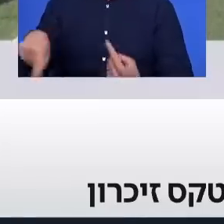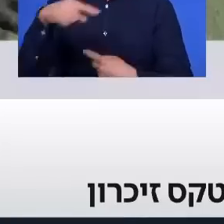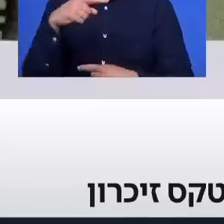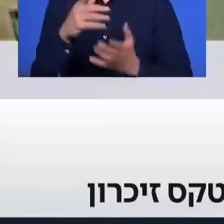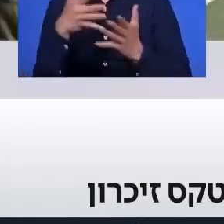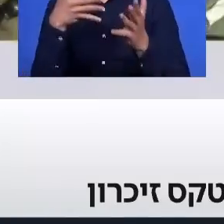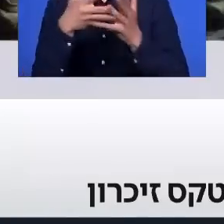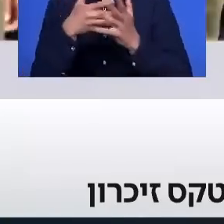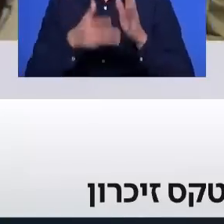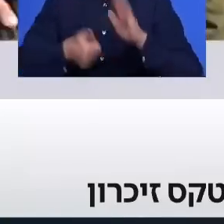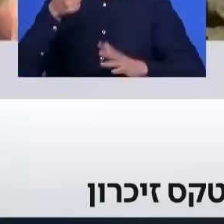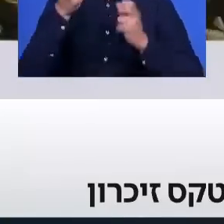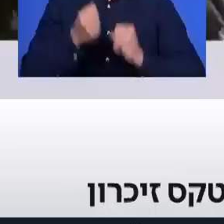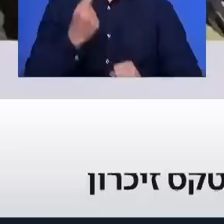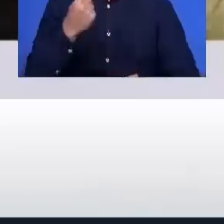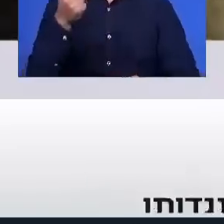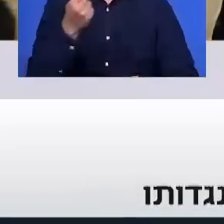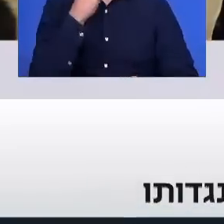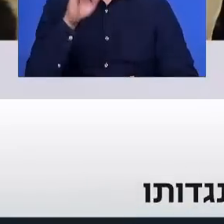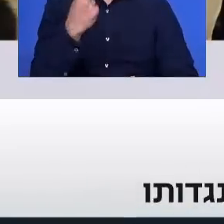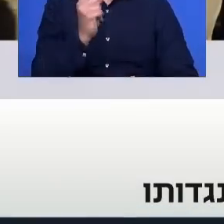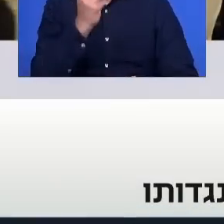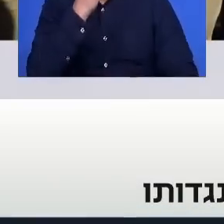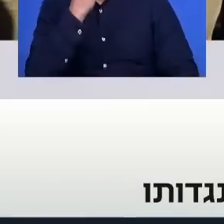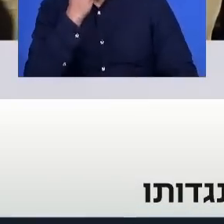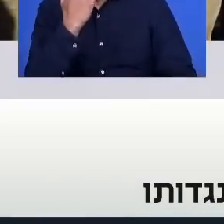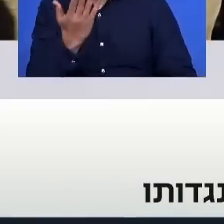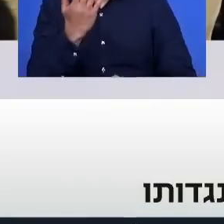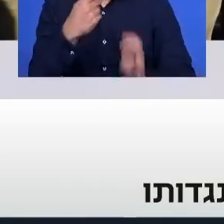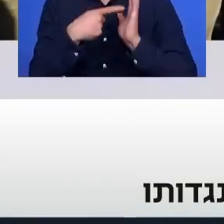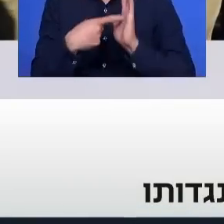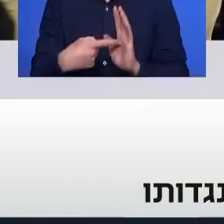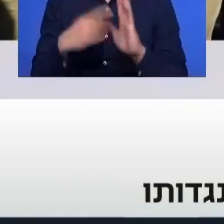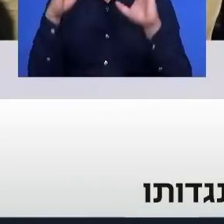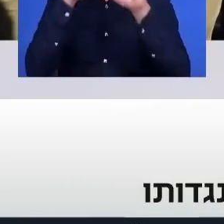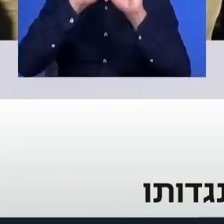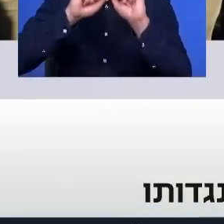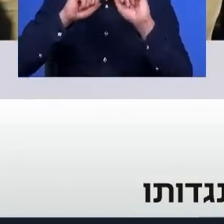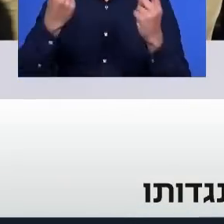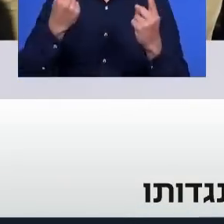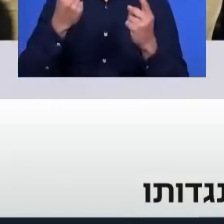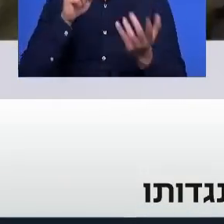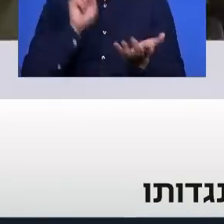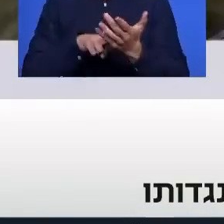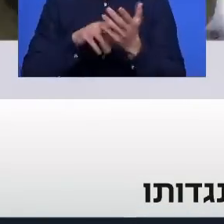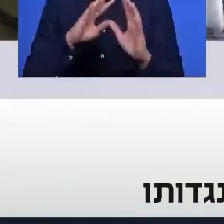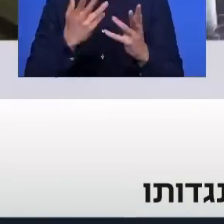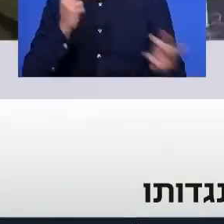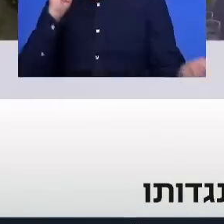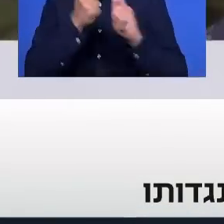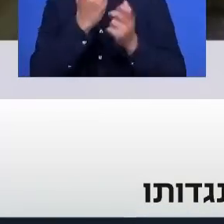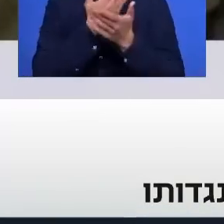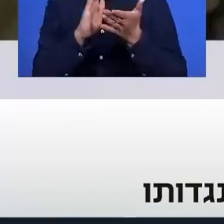את שר הביטחון גלנט, אומרים, הוא אפילו לא ניסה להציג לנו עמדה אחרת שתצדיק למה לשנות את